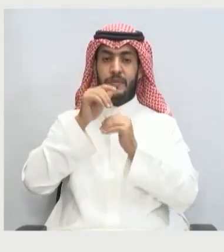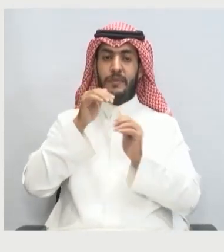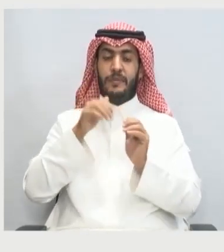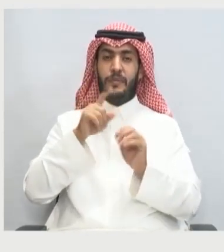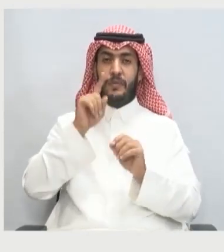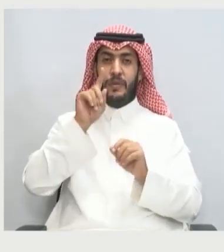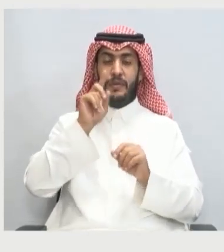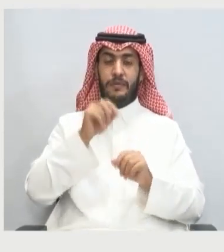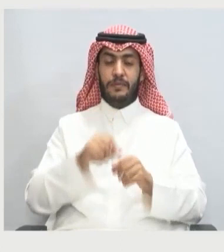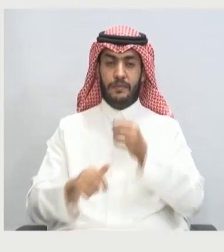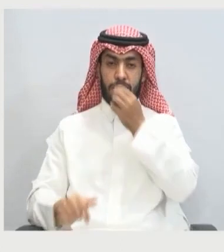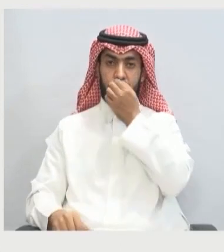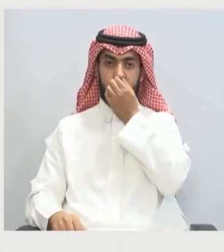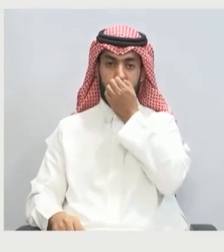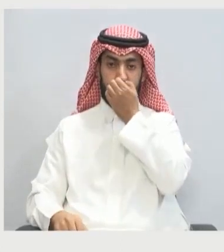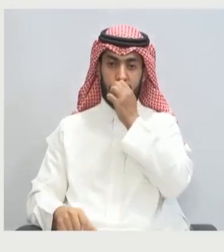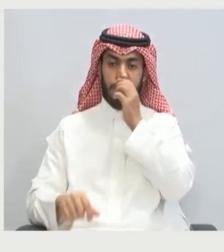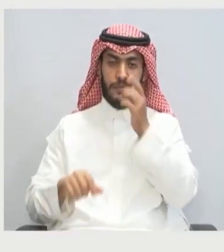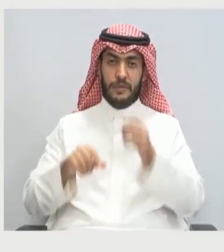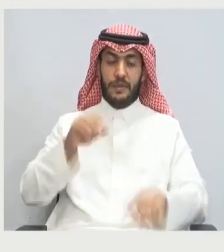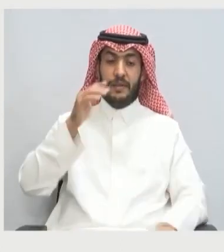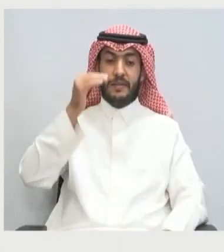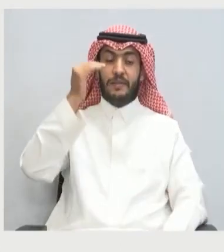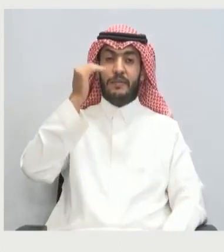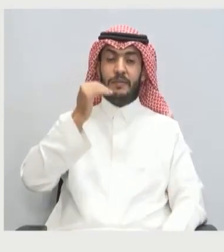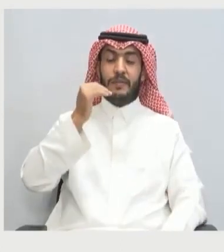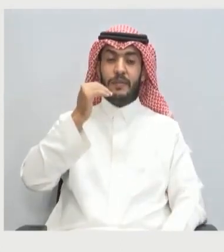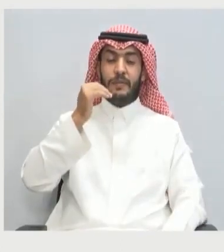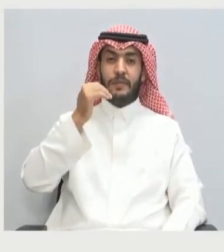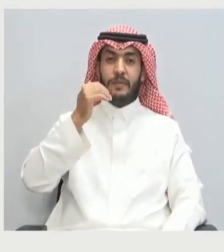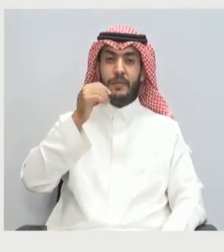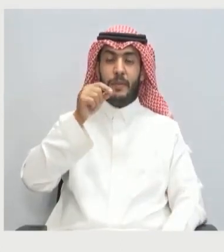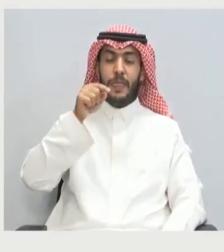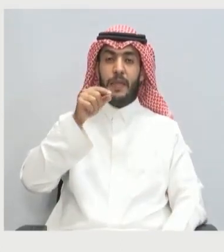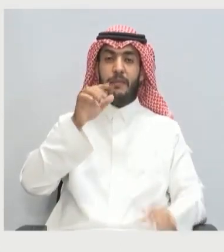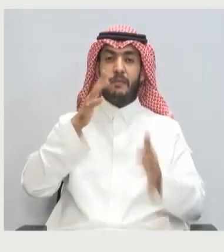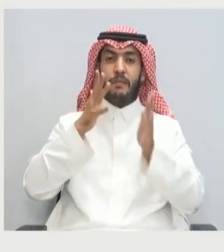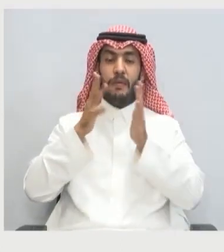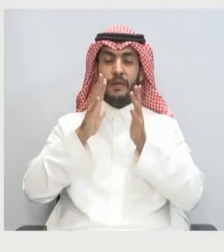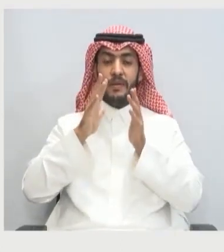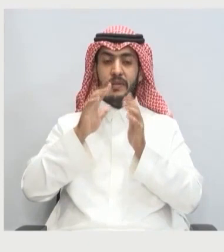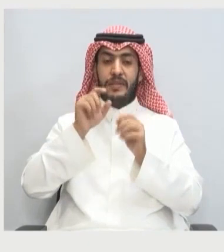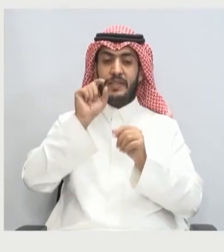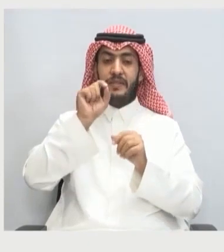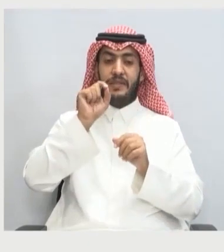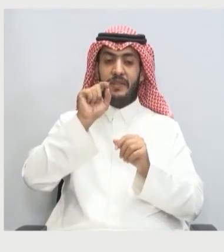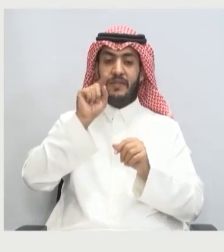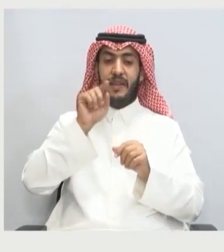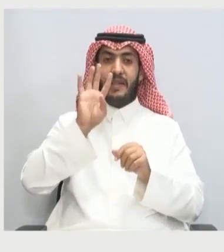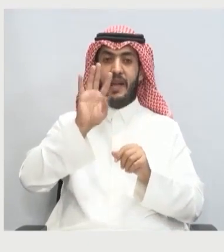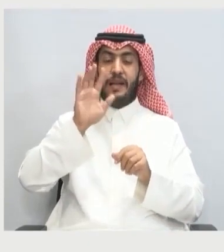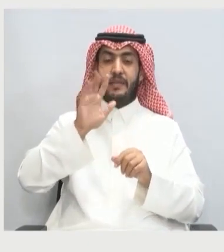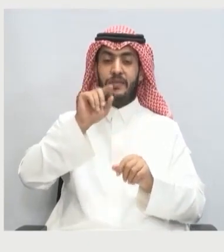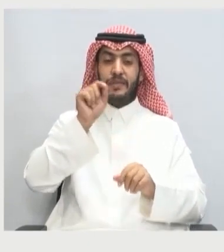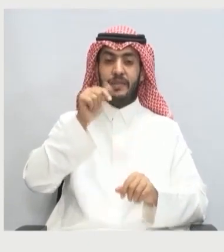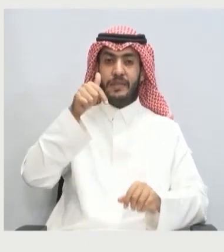هنا اذا السرعه ستكون انزل الى الاسفل بالاسهم ستجد انها تقريبا 0.46 او